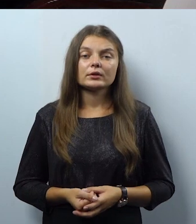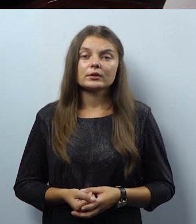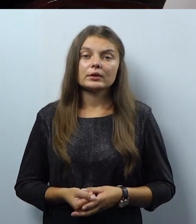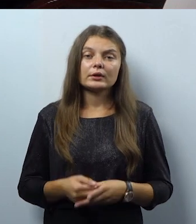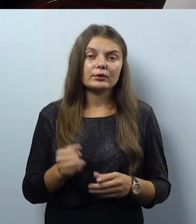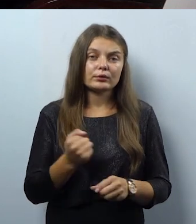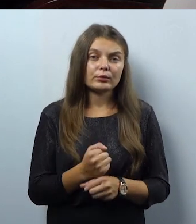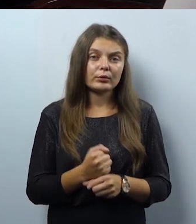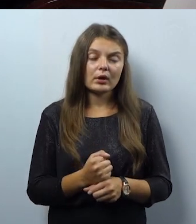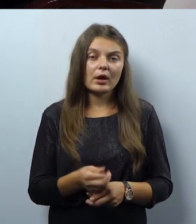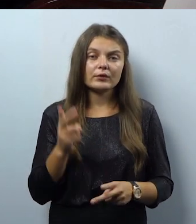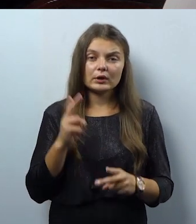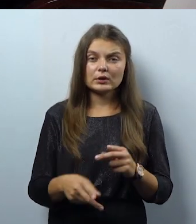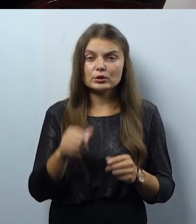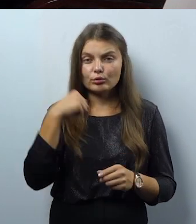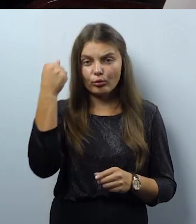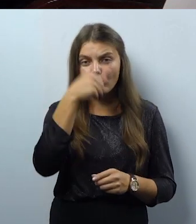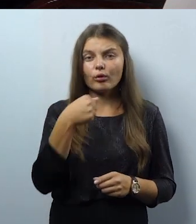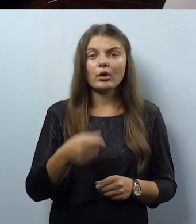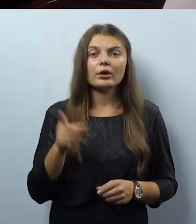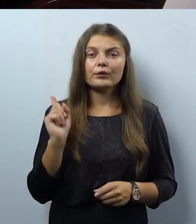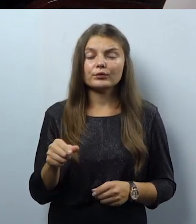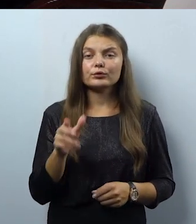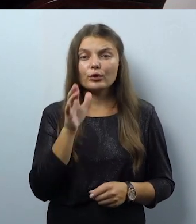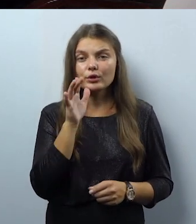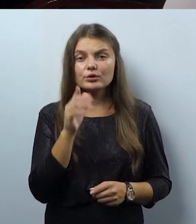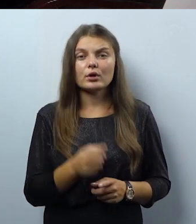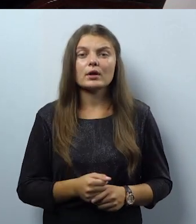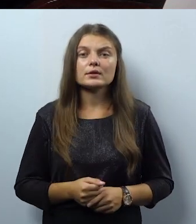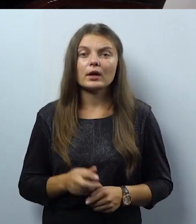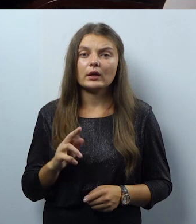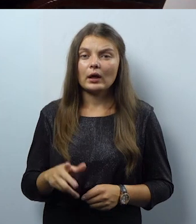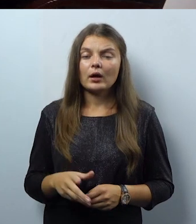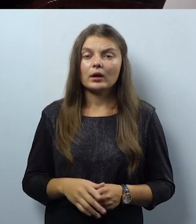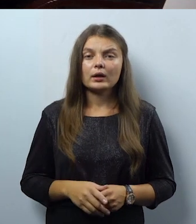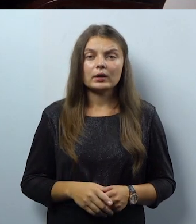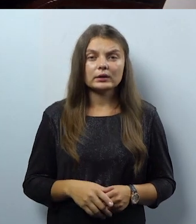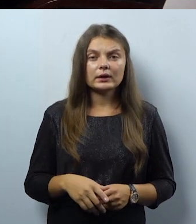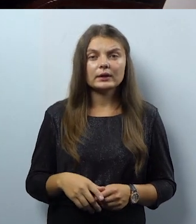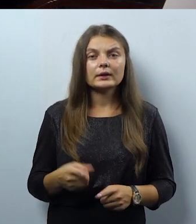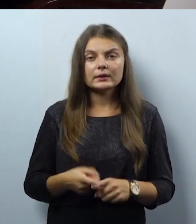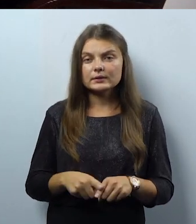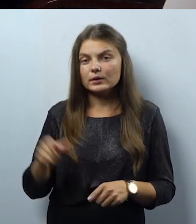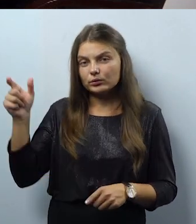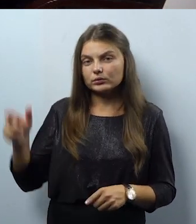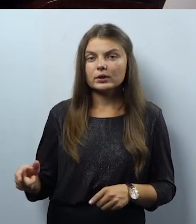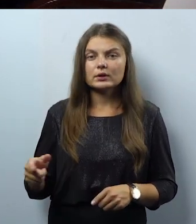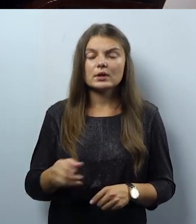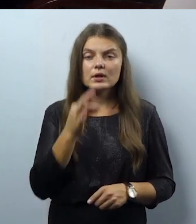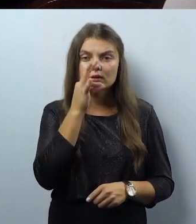зроблена, але це було вже в кінці року. І на той час, так як нам пан Шматко пояснив, ну, екологічний зріз він не